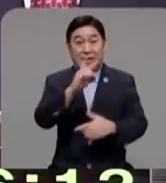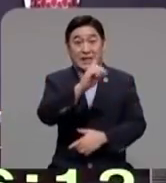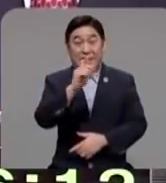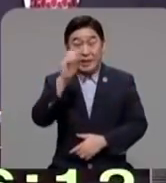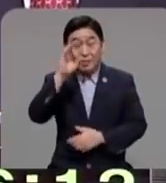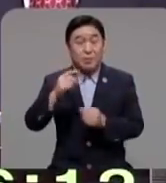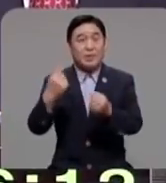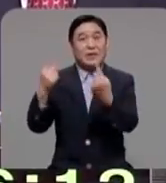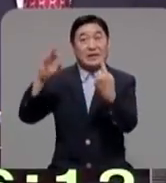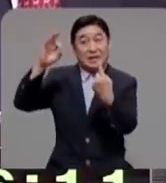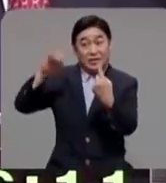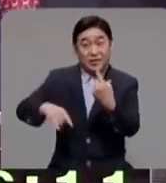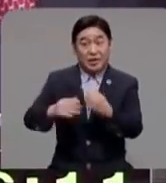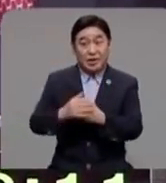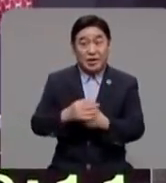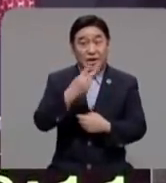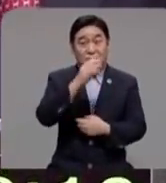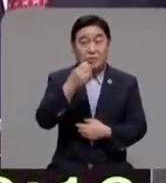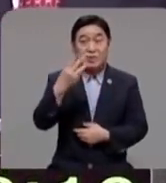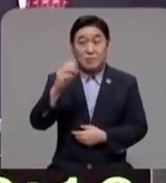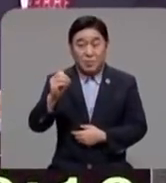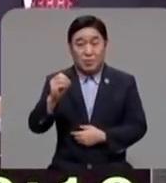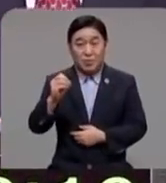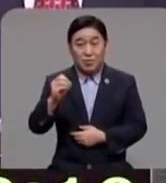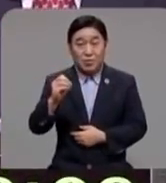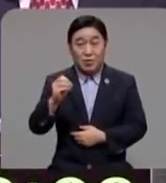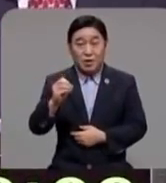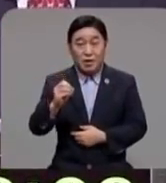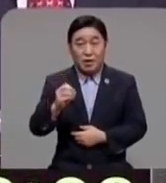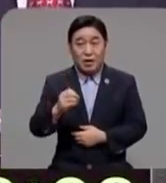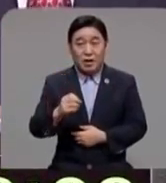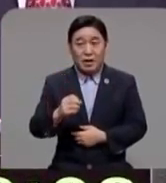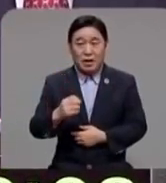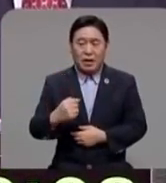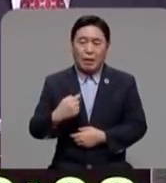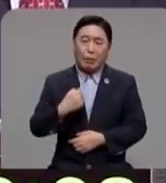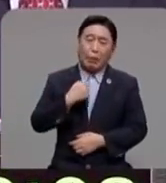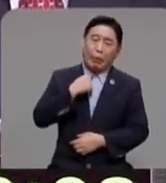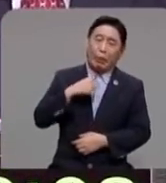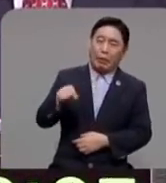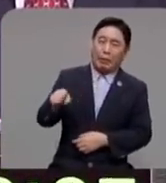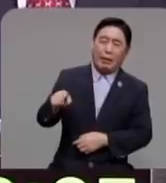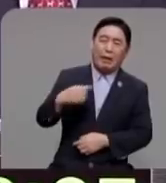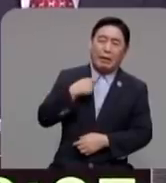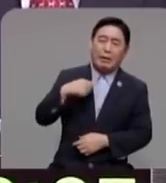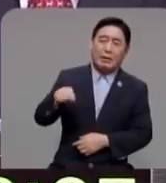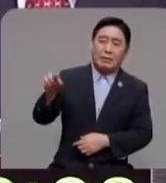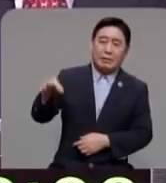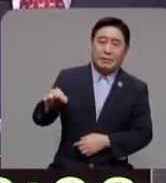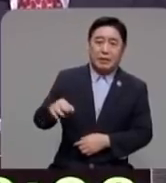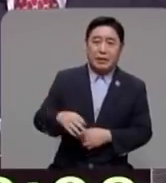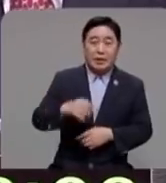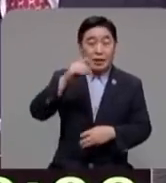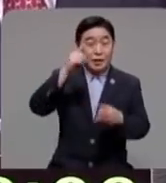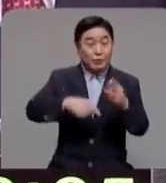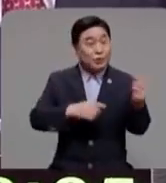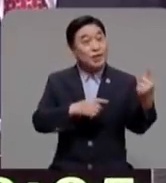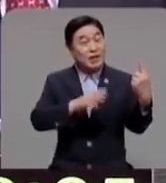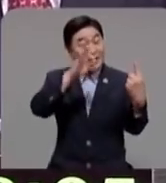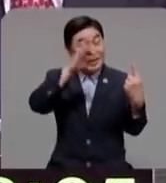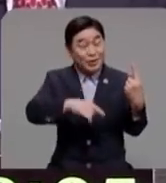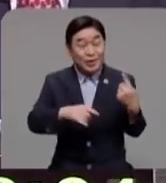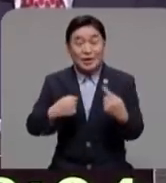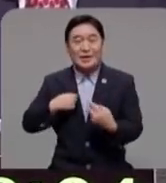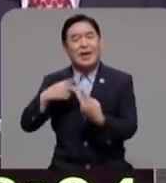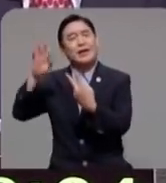있습니다. 2030에서 제일 높더라고요. 아, 비호감도는 예. 윤석열 후보가 이제 압도적인 1위고 제가 2등이죠. 두